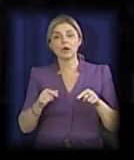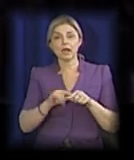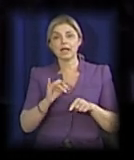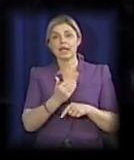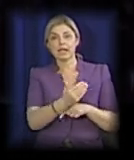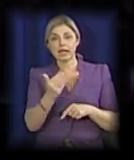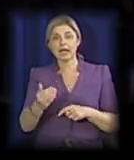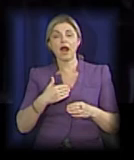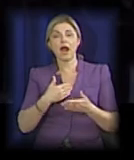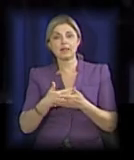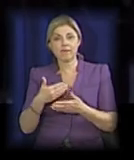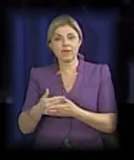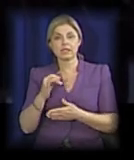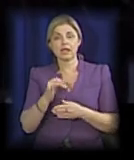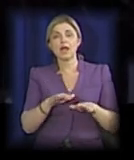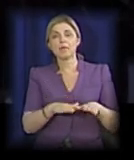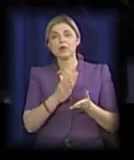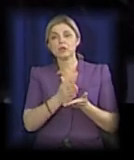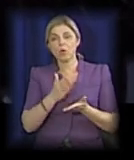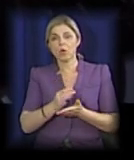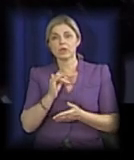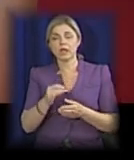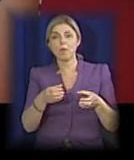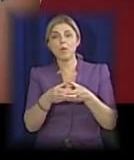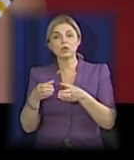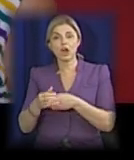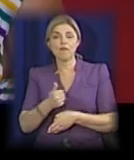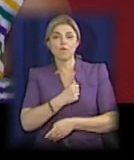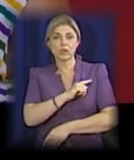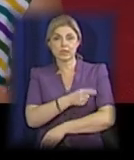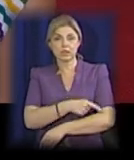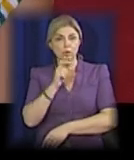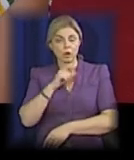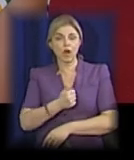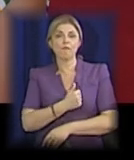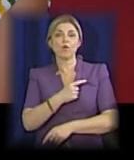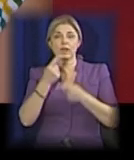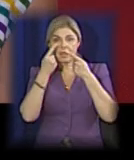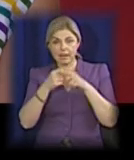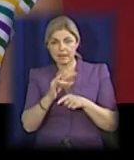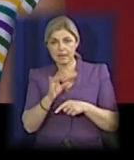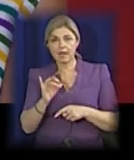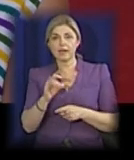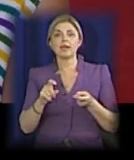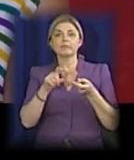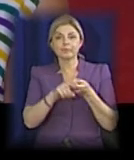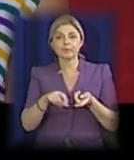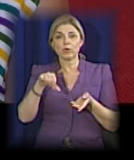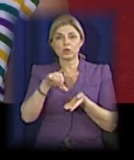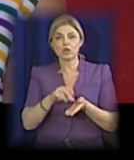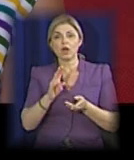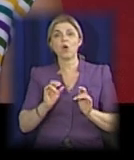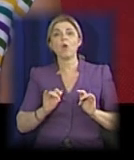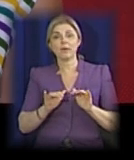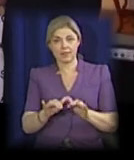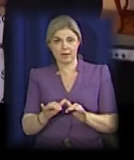активістів, дислокацію та переміщення підрозділів Збройних сил України, військової техніки, їх залучення до проведення операції Об'єднаних